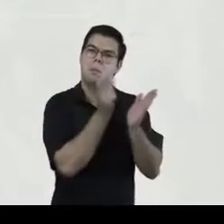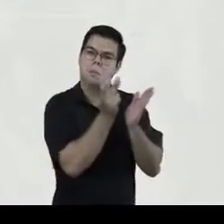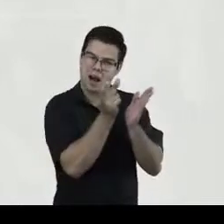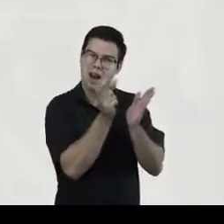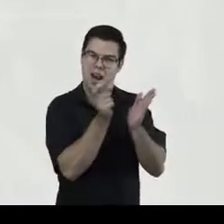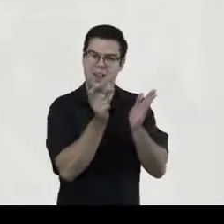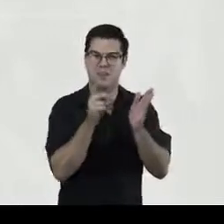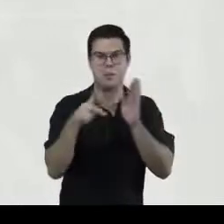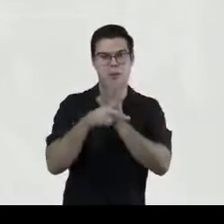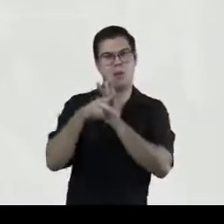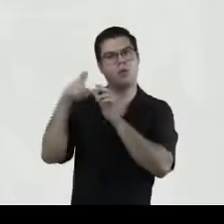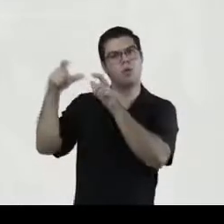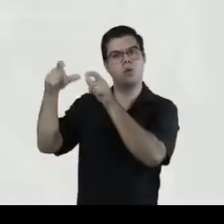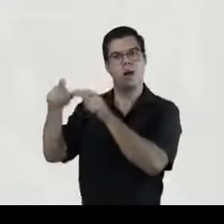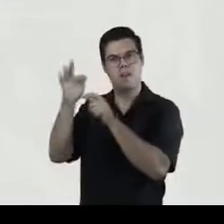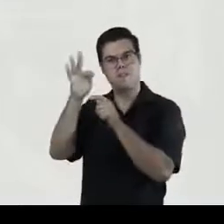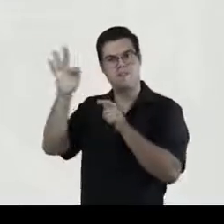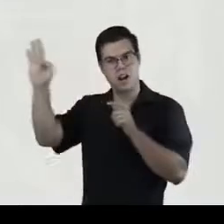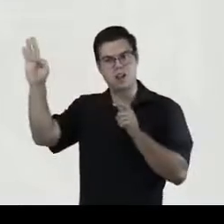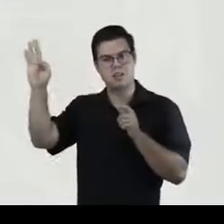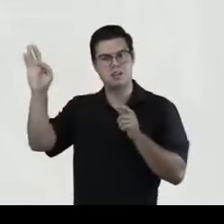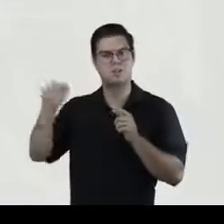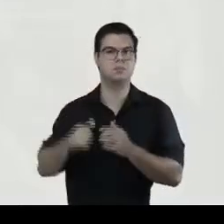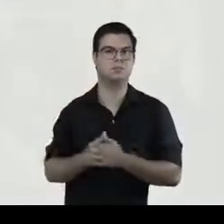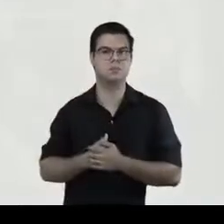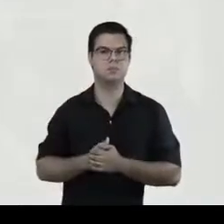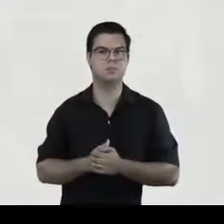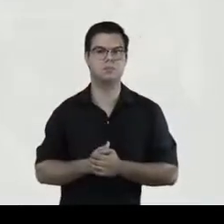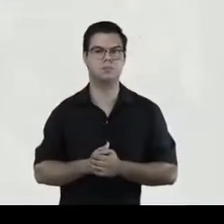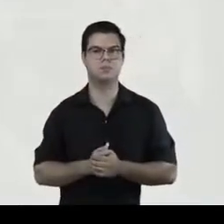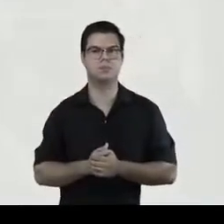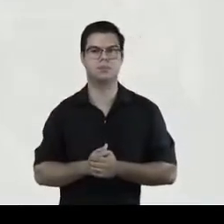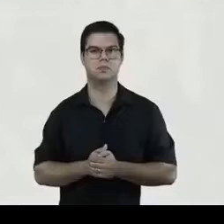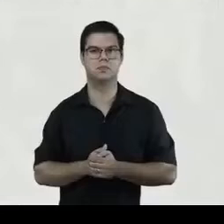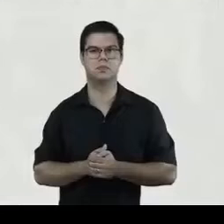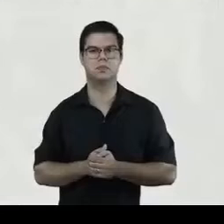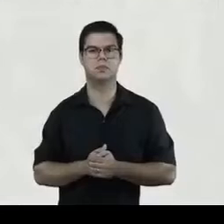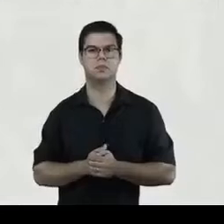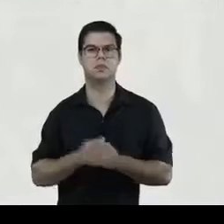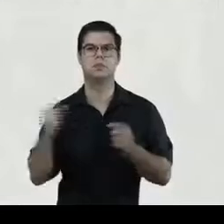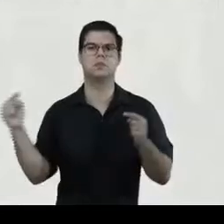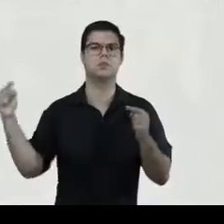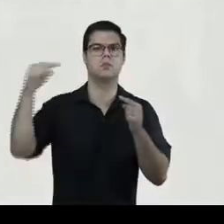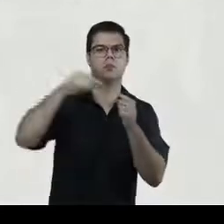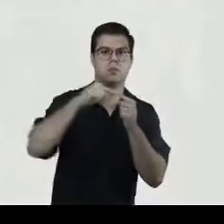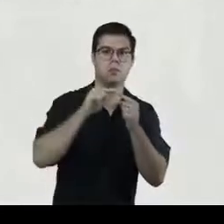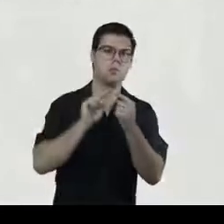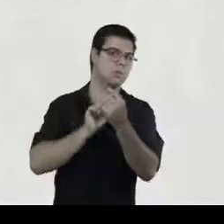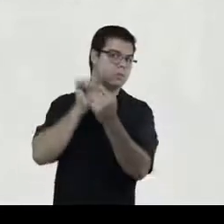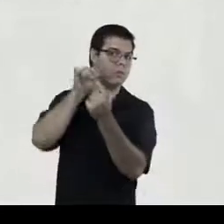Suivante. C'est donc l'indication d'une région française. Suivante.